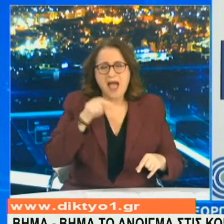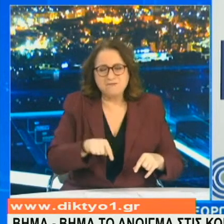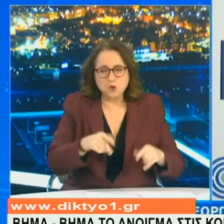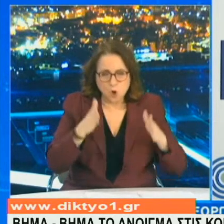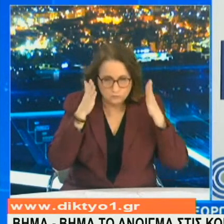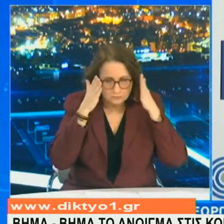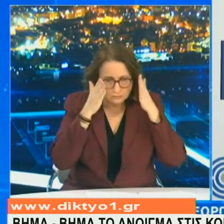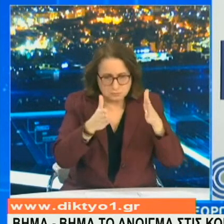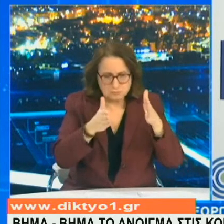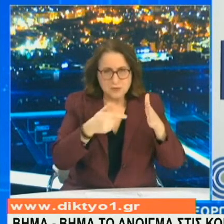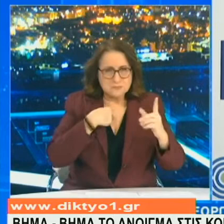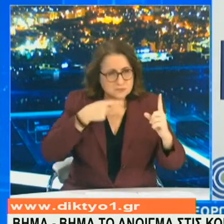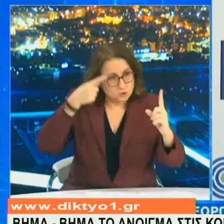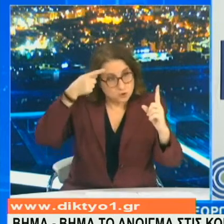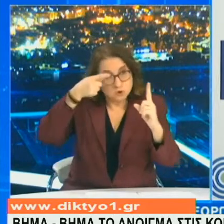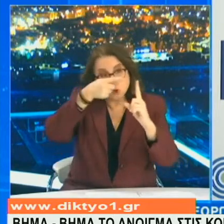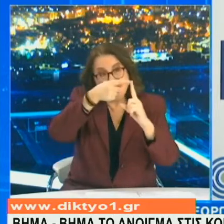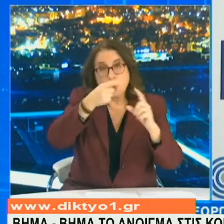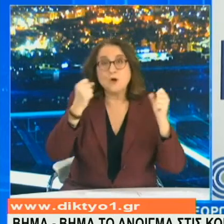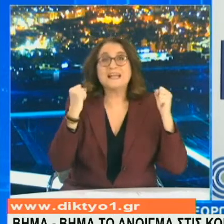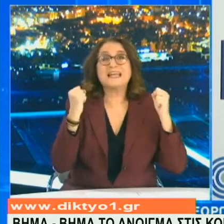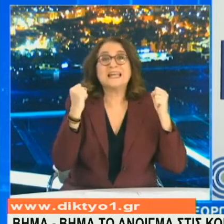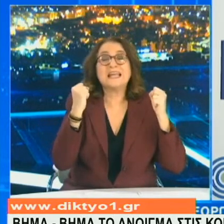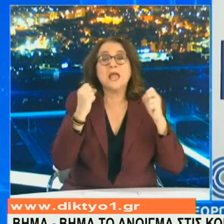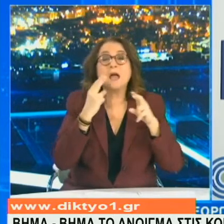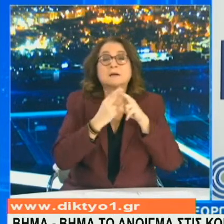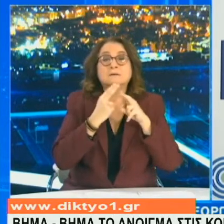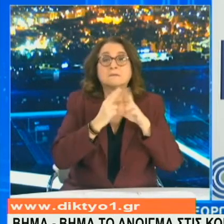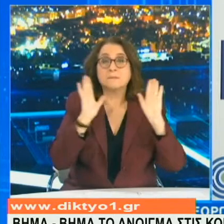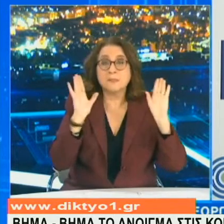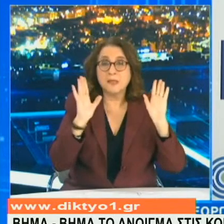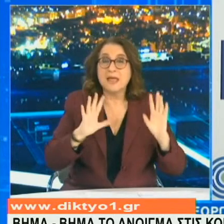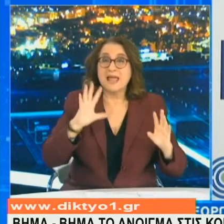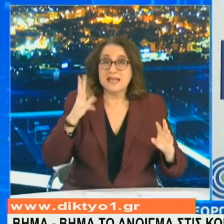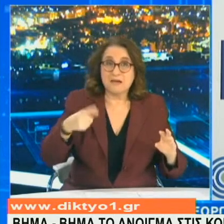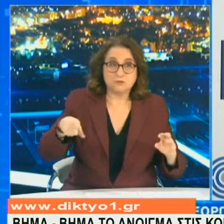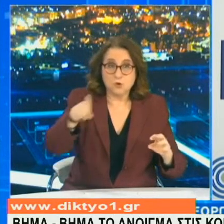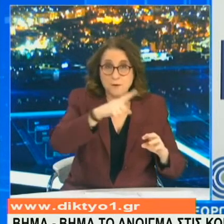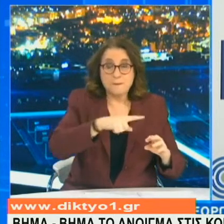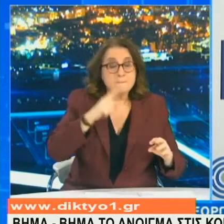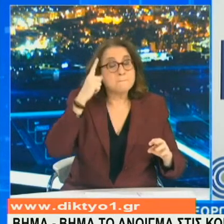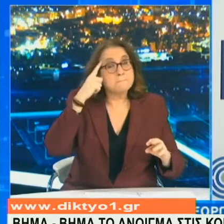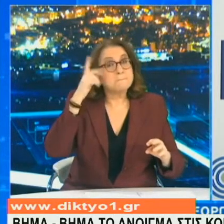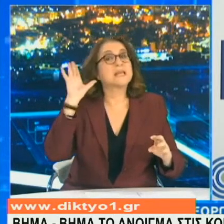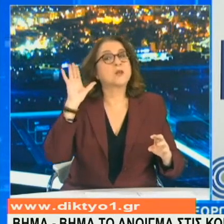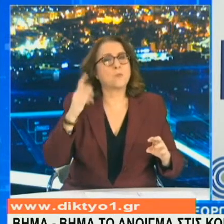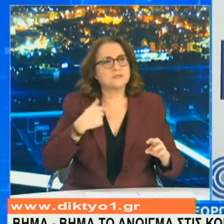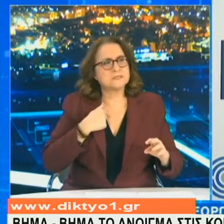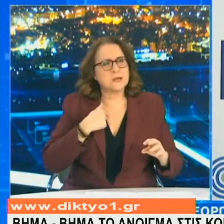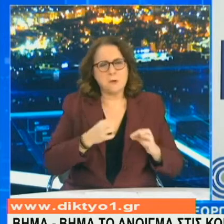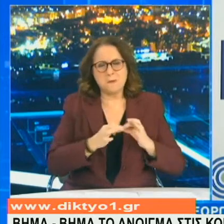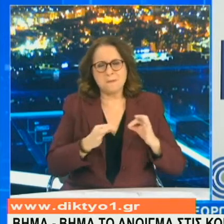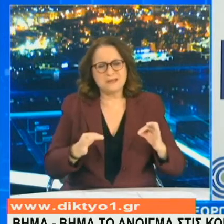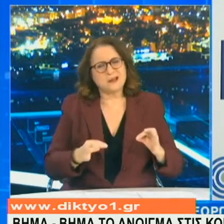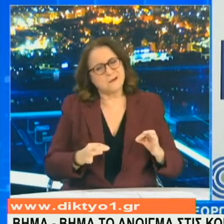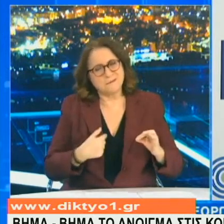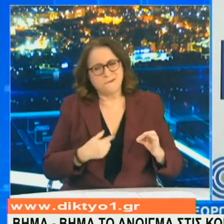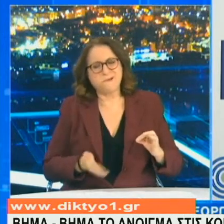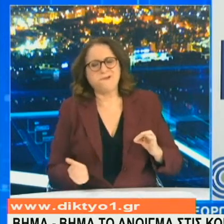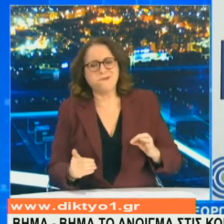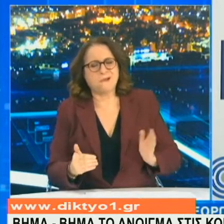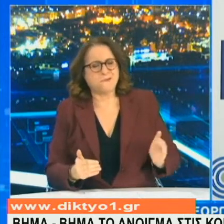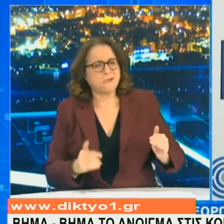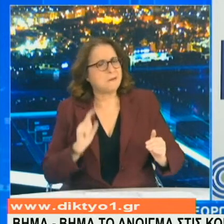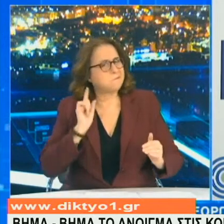ευθύνη, να καταλάβουμε ότι πρέπει να τηρήσουμε τα μέτρα, να μην σκεφτούμε τρόπους για το πώς θα τα παραβιάσουμε, αλλά να ξέρουμε ότι όλα αυτά τα